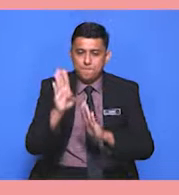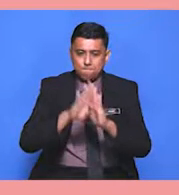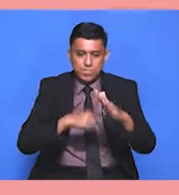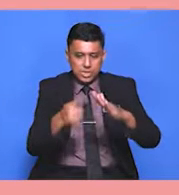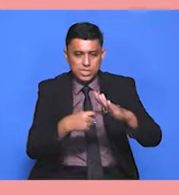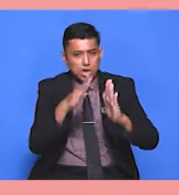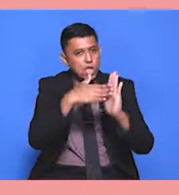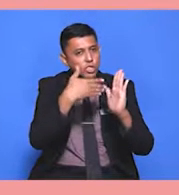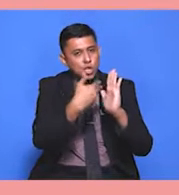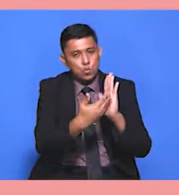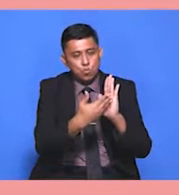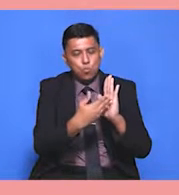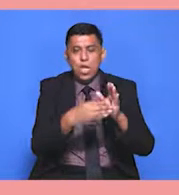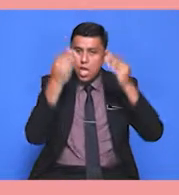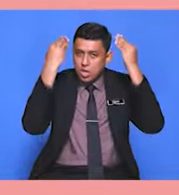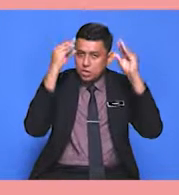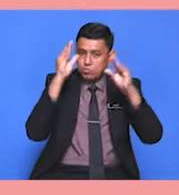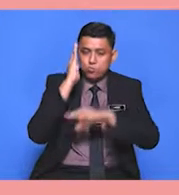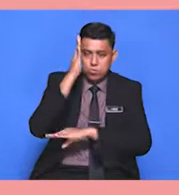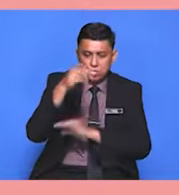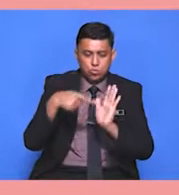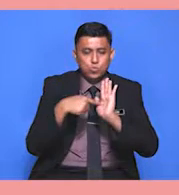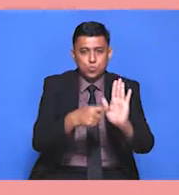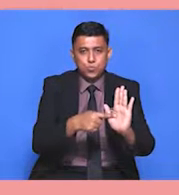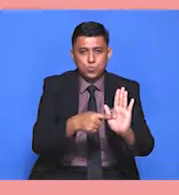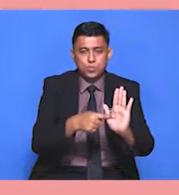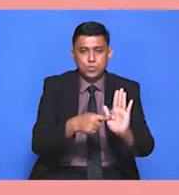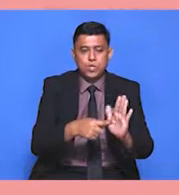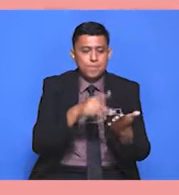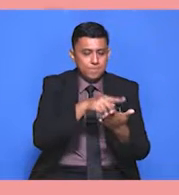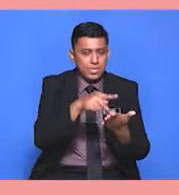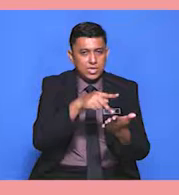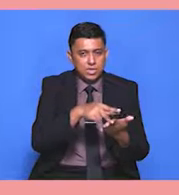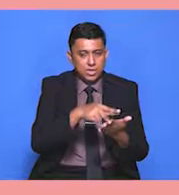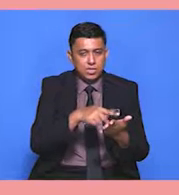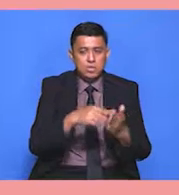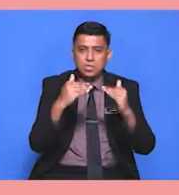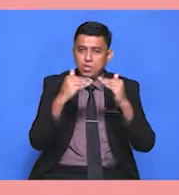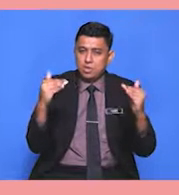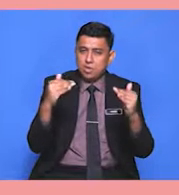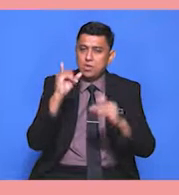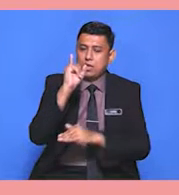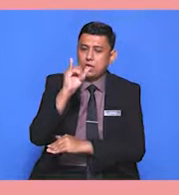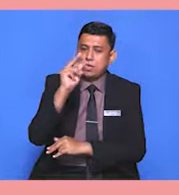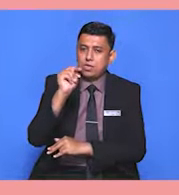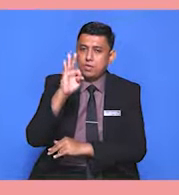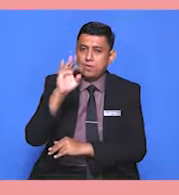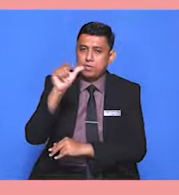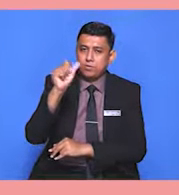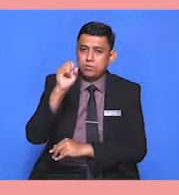Berdasarkan jadual, cikgu akan tunjukkan penghitungan kadar inflasi bagi